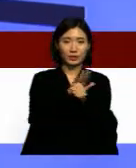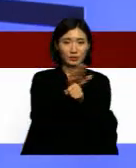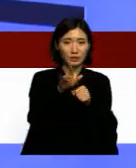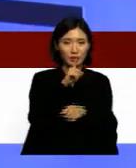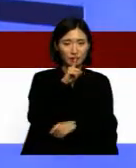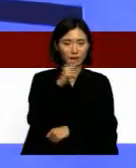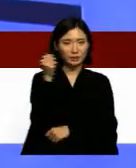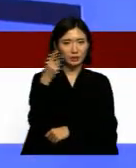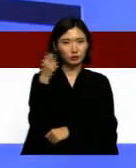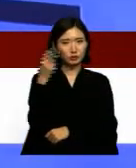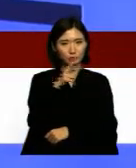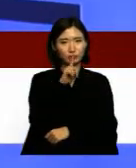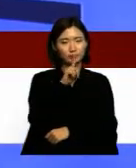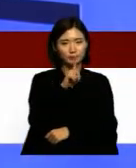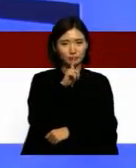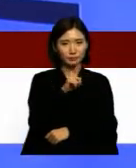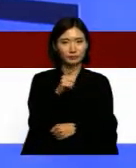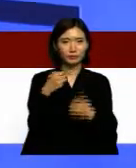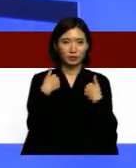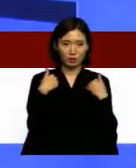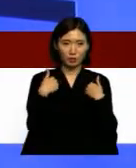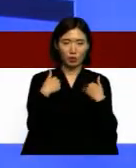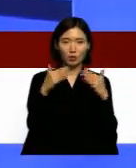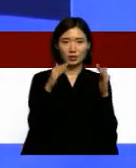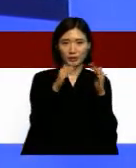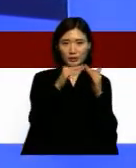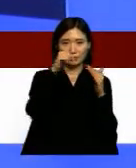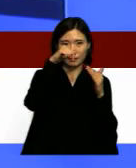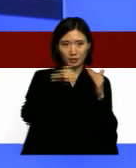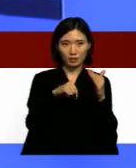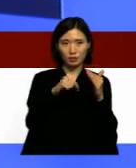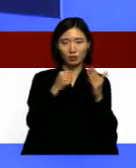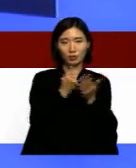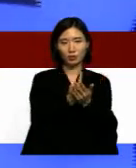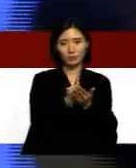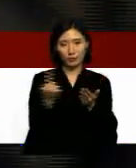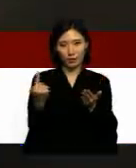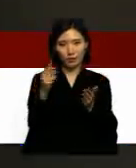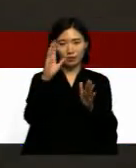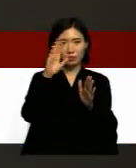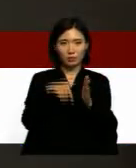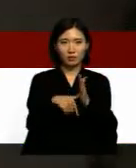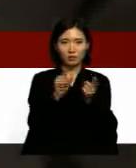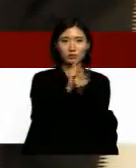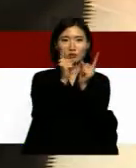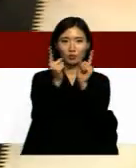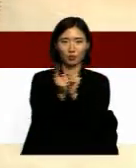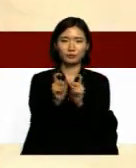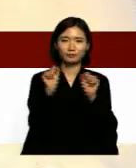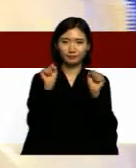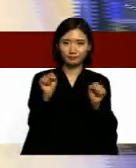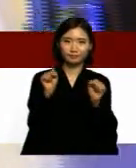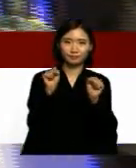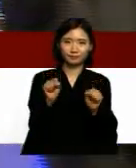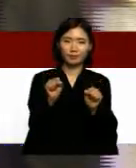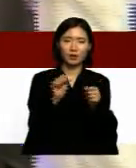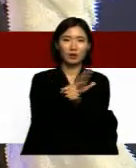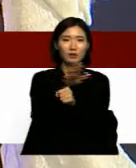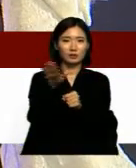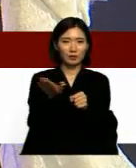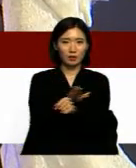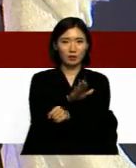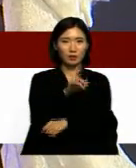말을 자주 해야 됩니다. 집에서 나갈 때 서로한테 인사하면서